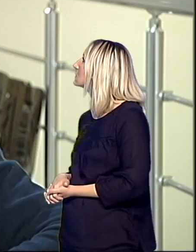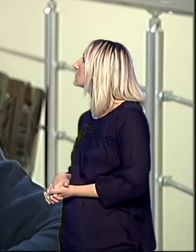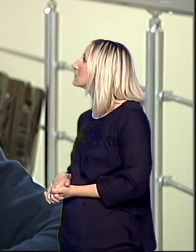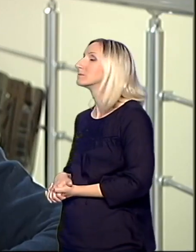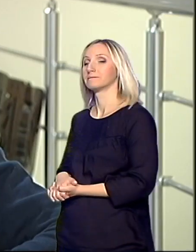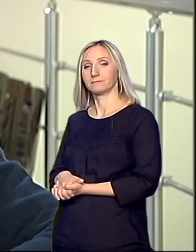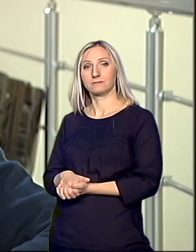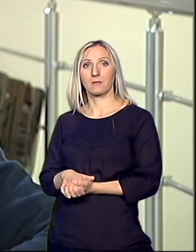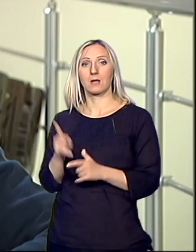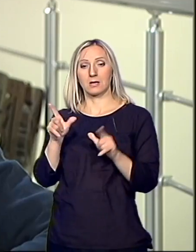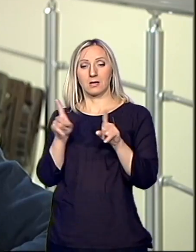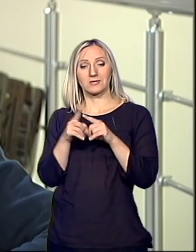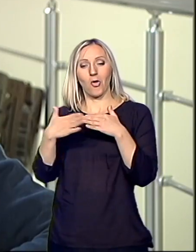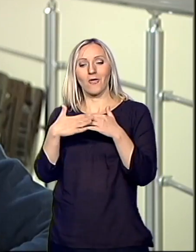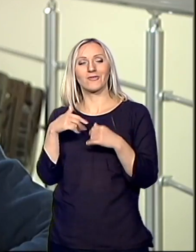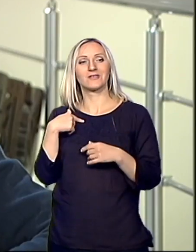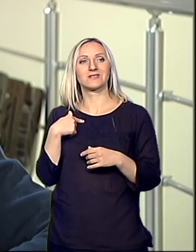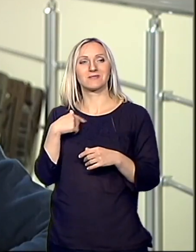I odnosu sa svojom doktorkom Eileen,